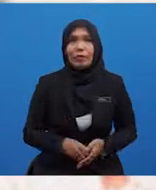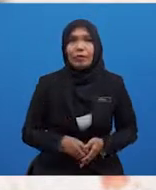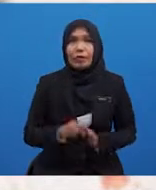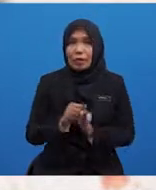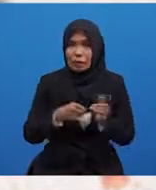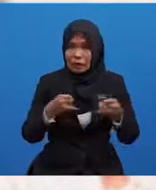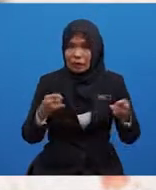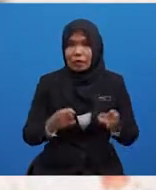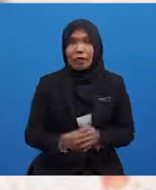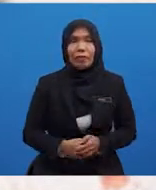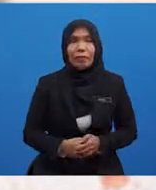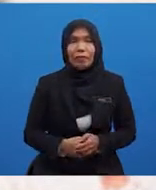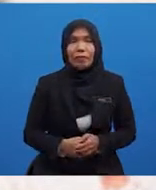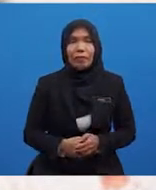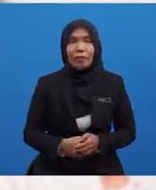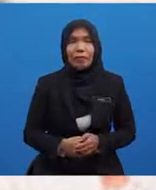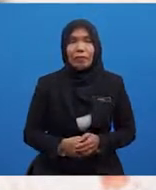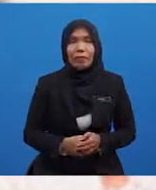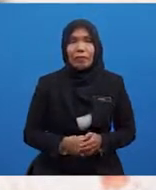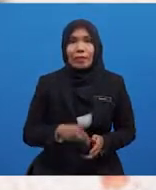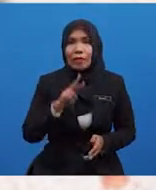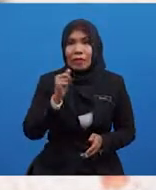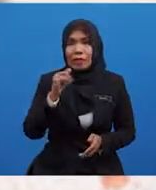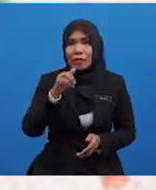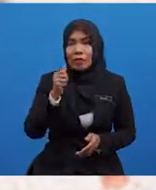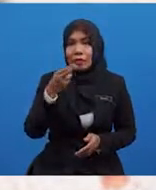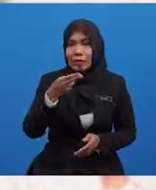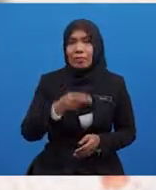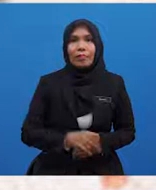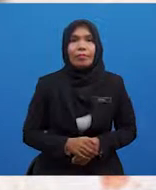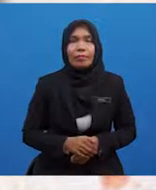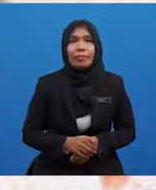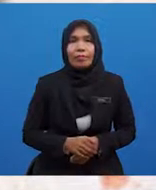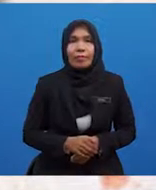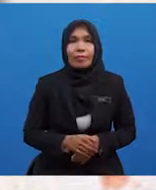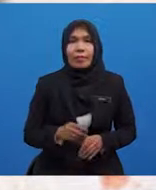atau proses yang ditunjukkan dalam pelbagai jenis kotak.